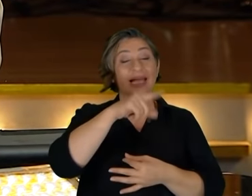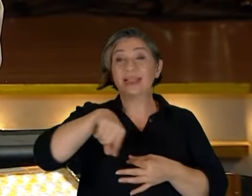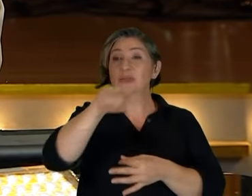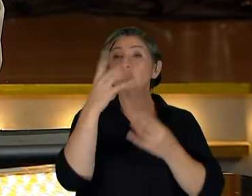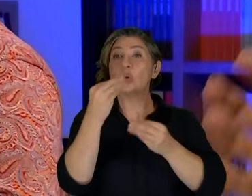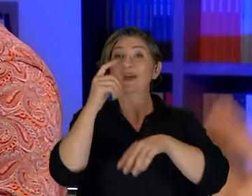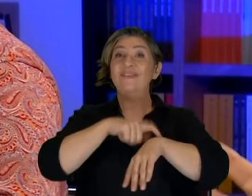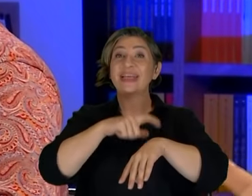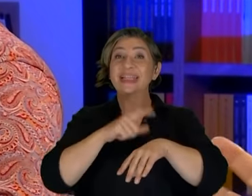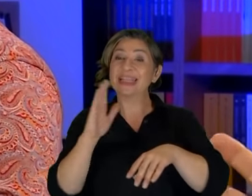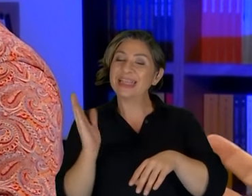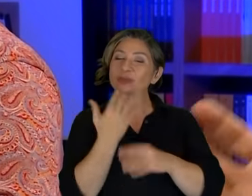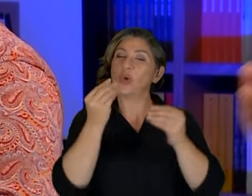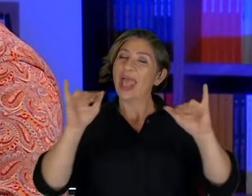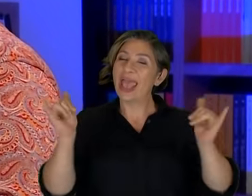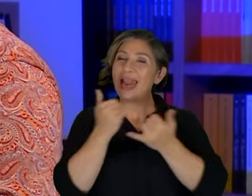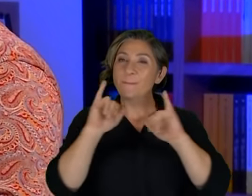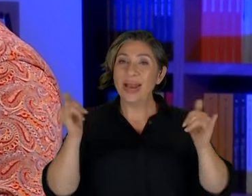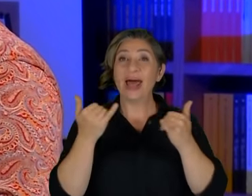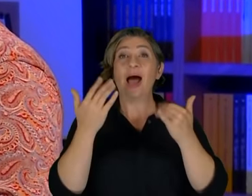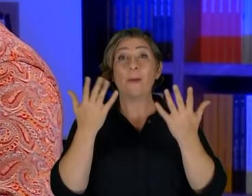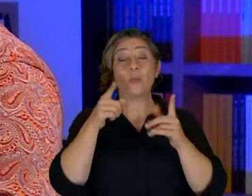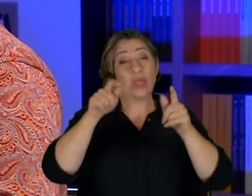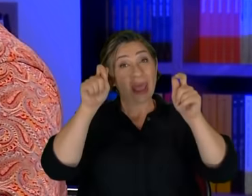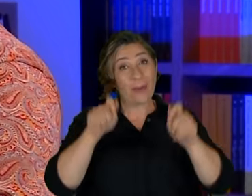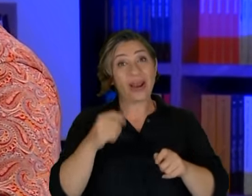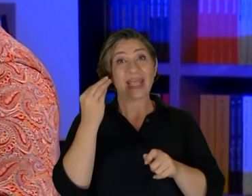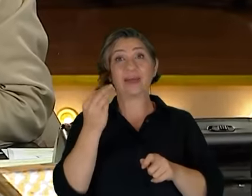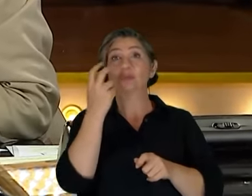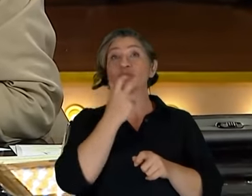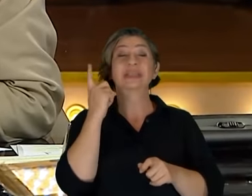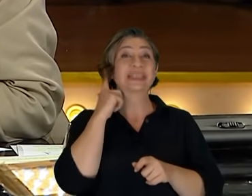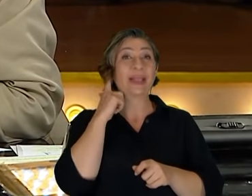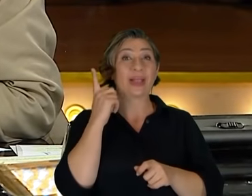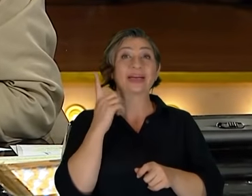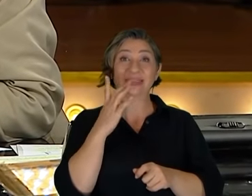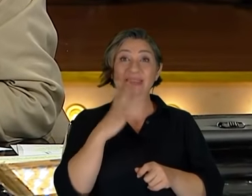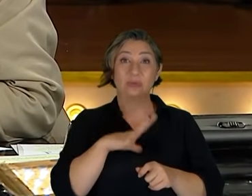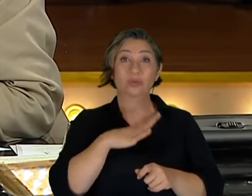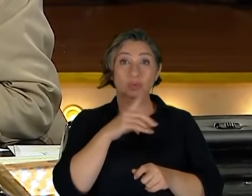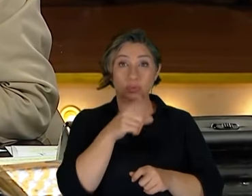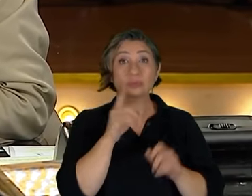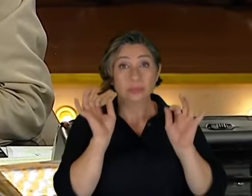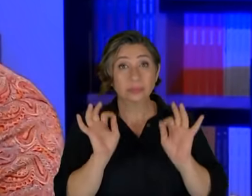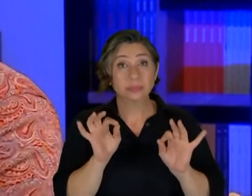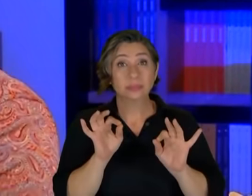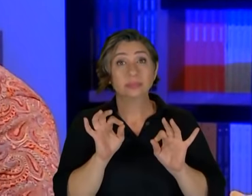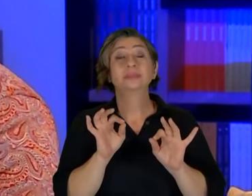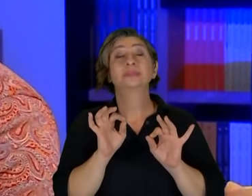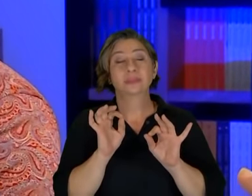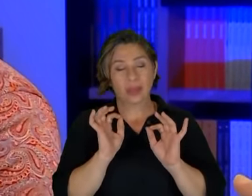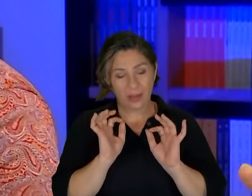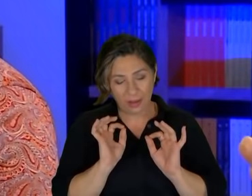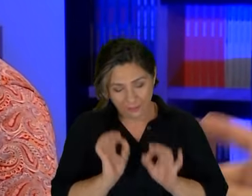iyi vakit geçirmeleri, çok eğlenmeleri ama bunu yaparken de iyi müzik dinlemelerini sağlamak kesinlikle istiyorsun. Doğru mu? Doğru.